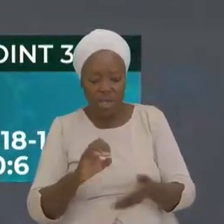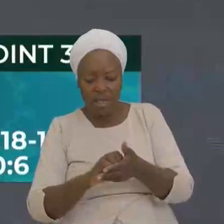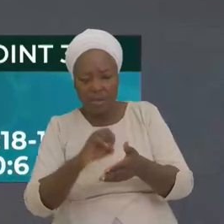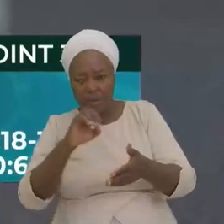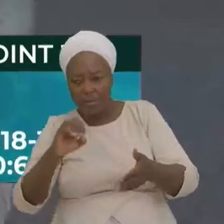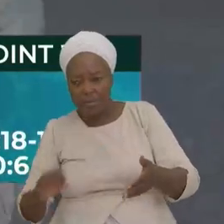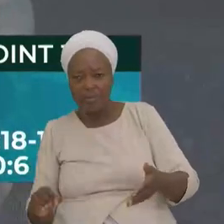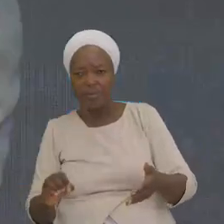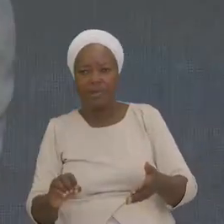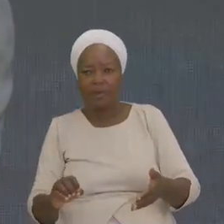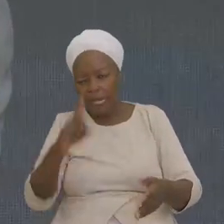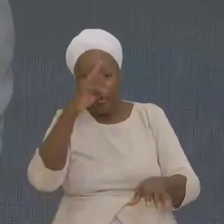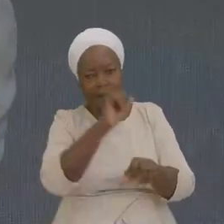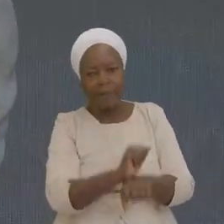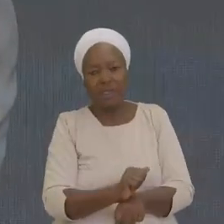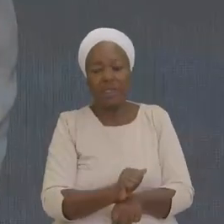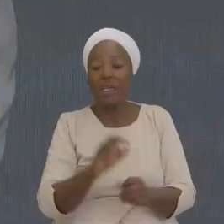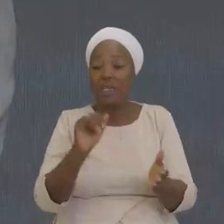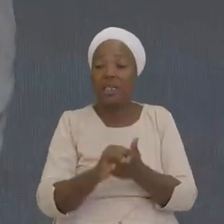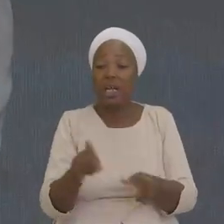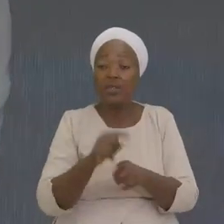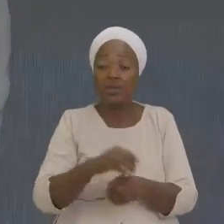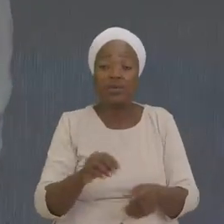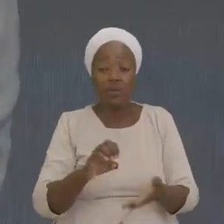c'est ça qu'on appelle les symptômes de retrait.